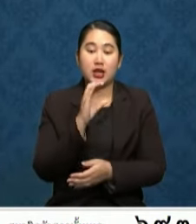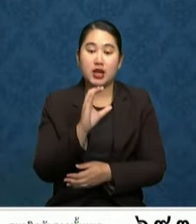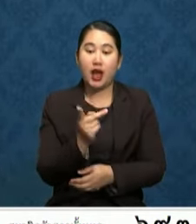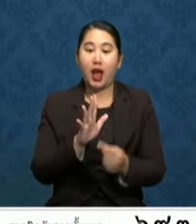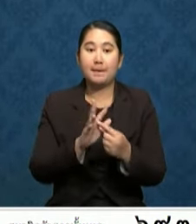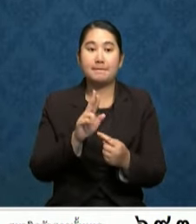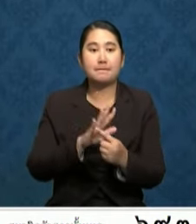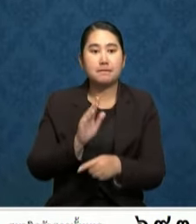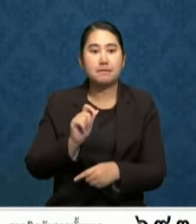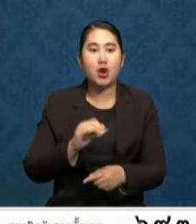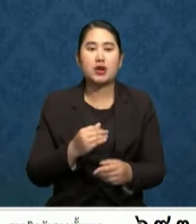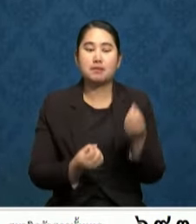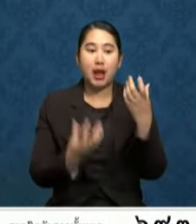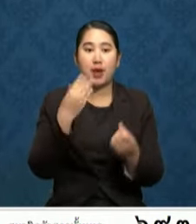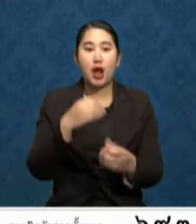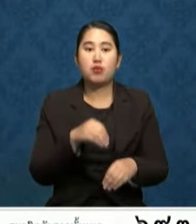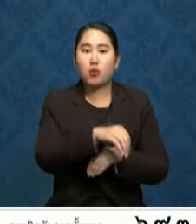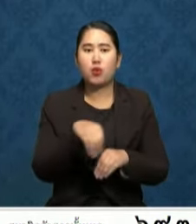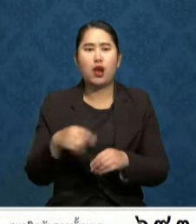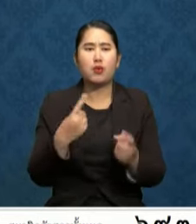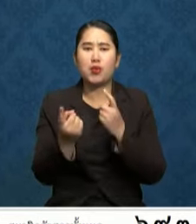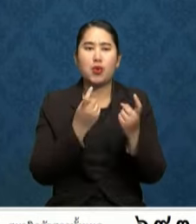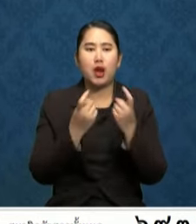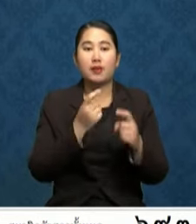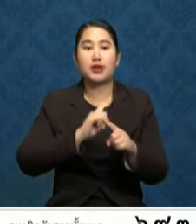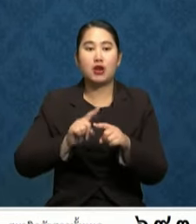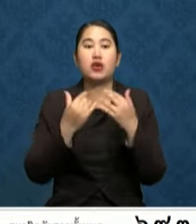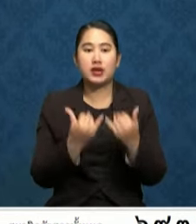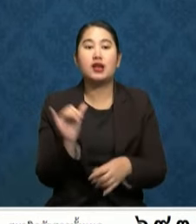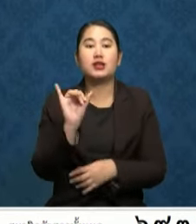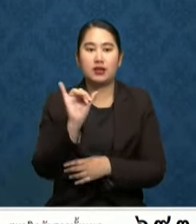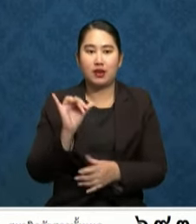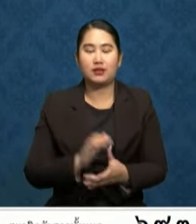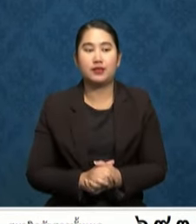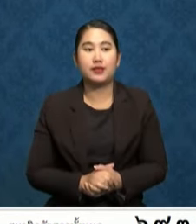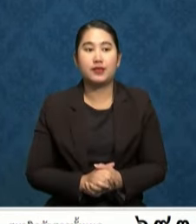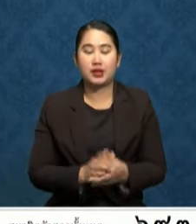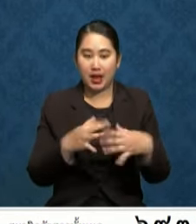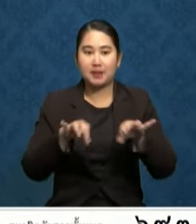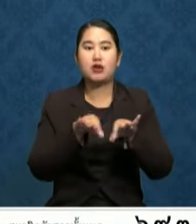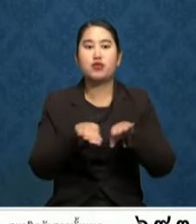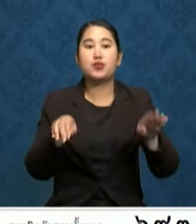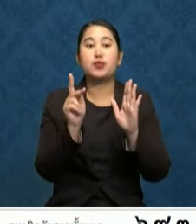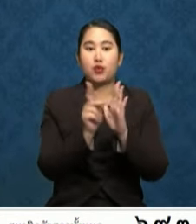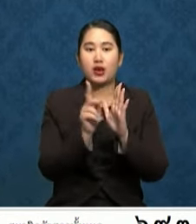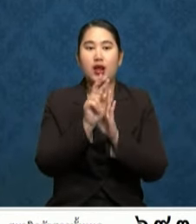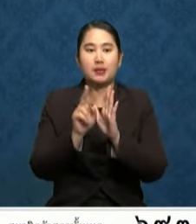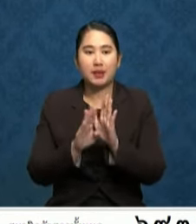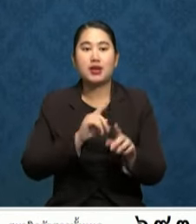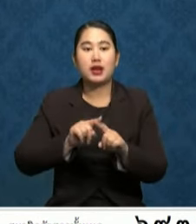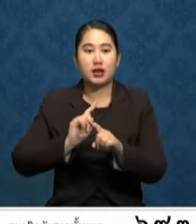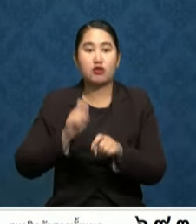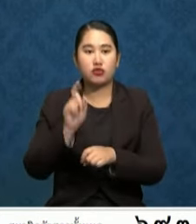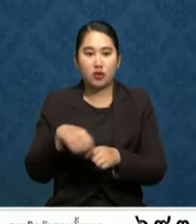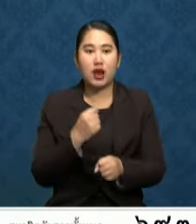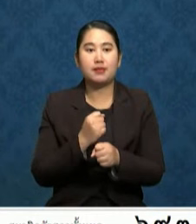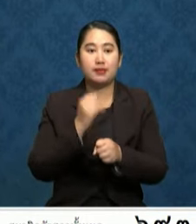ไงอยากจะปลูกป่าทำไงท่านมีคำถามเยอะแยะมันจะยังไม่เกิดขึ้นนะครับถ้ากฎเกณฑ์ไม่ได้ถูกเขียนแพลตฟอร์มการแลกเปลี่ยนไม่เกิด